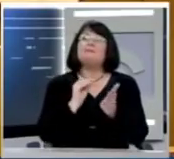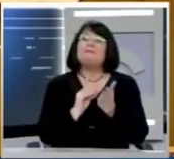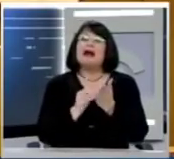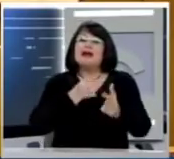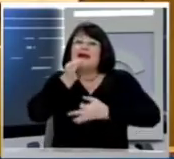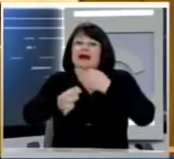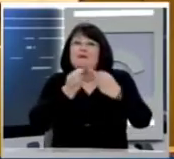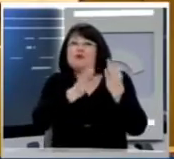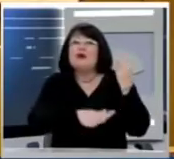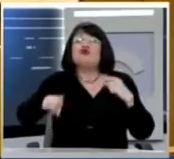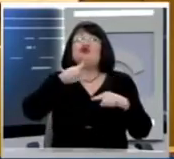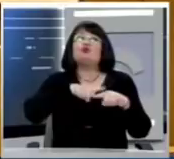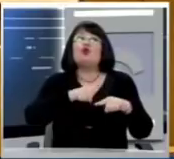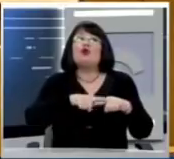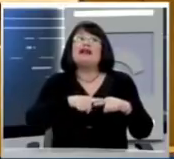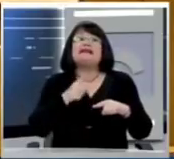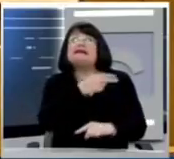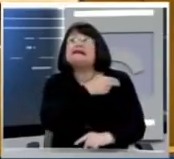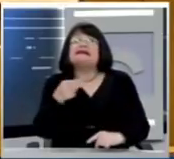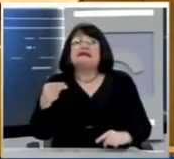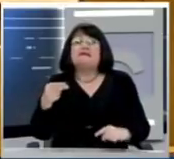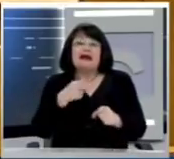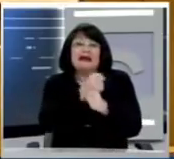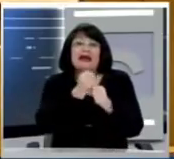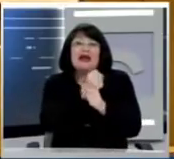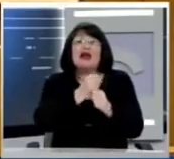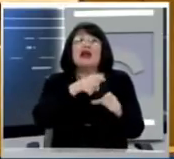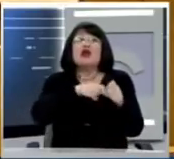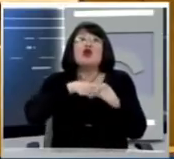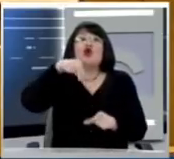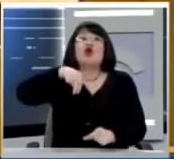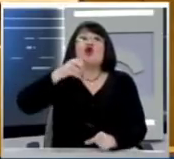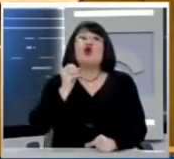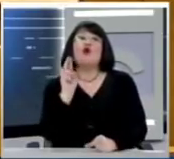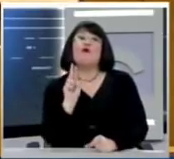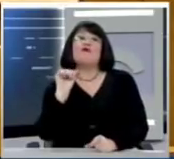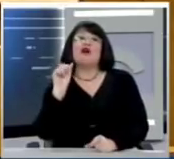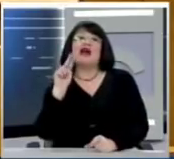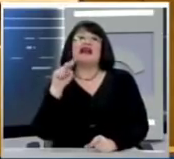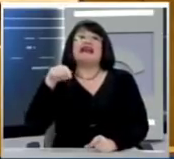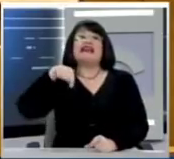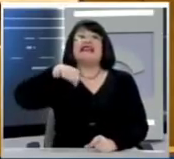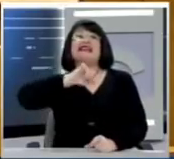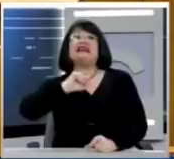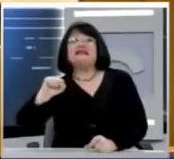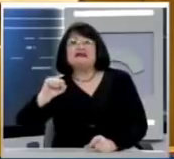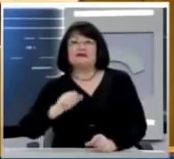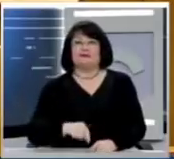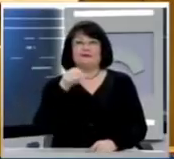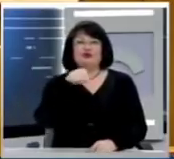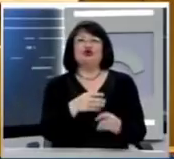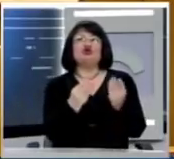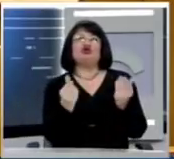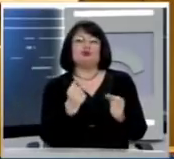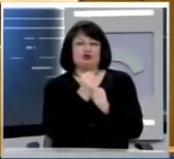στους Έλληνες πολίτες τι εστί Νοβάρτης. Νοβάρτης, λοιπόν, είναι αυτός ακριβώς ο